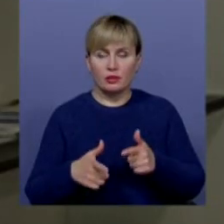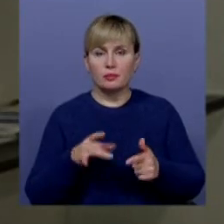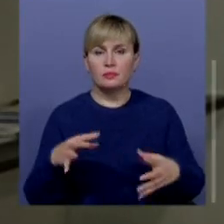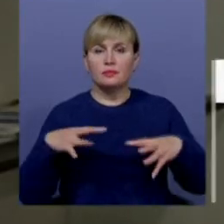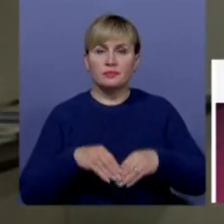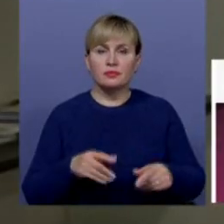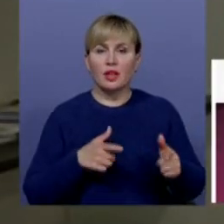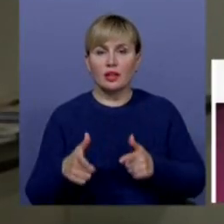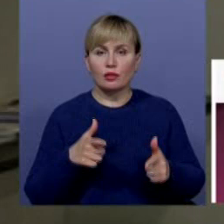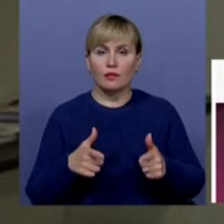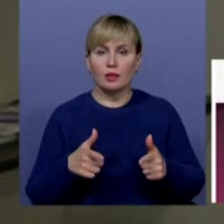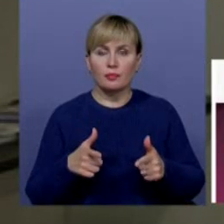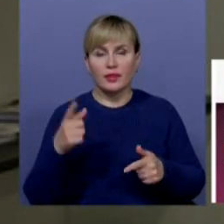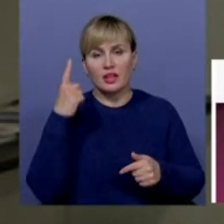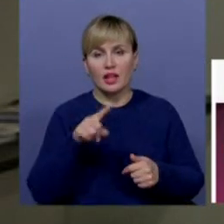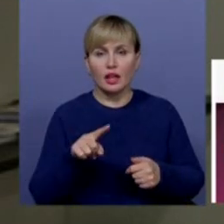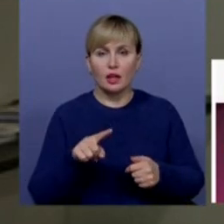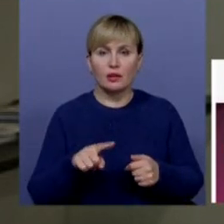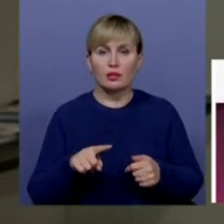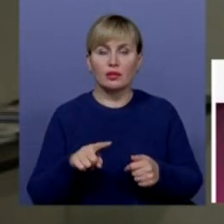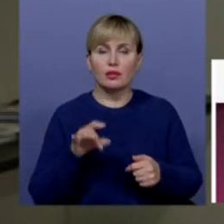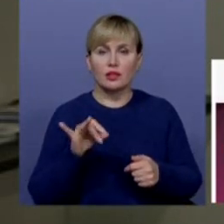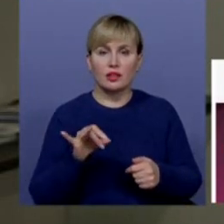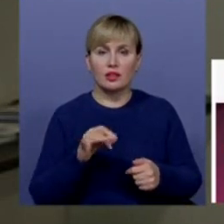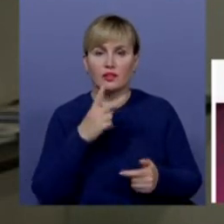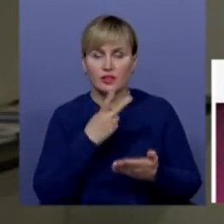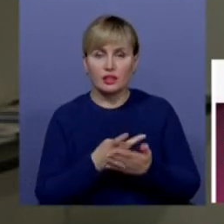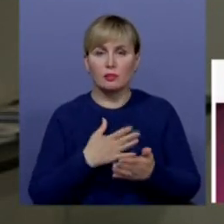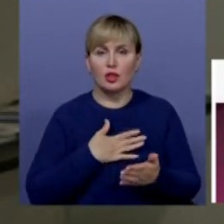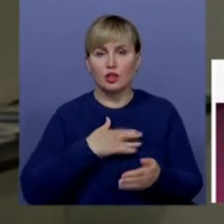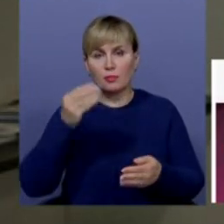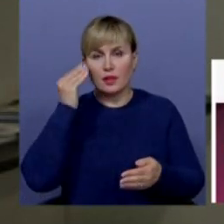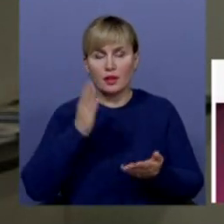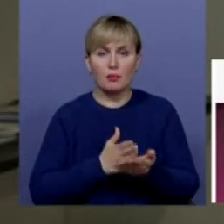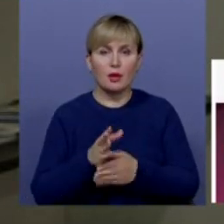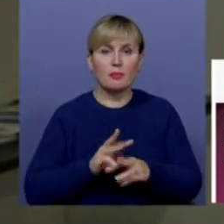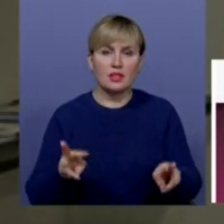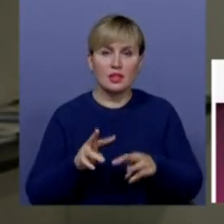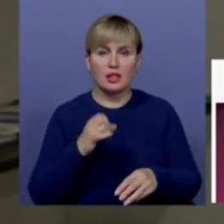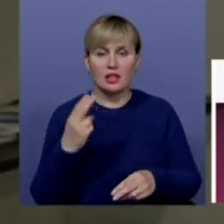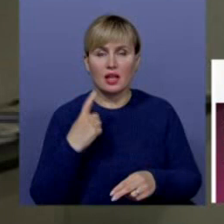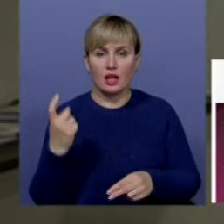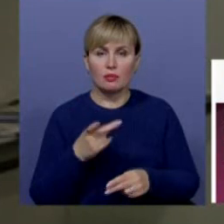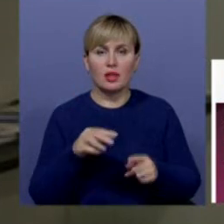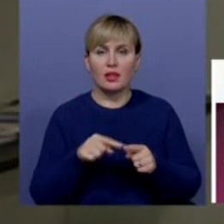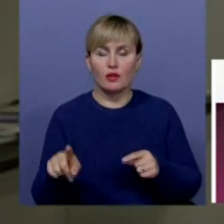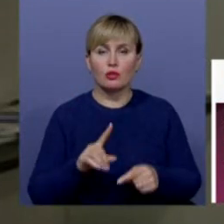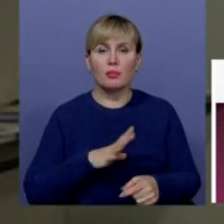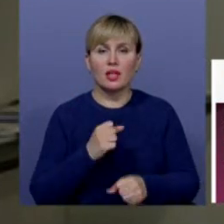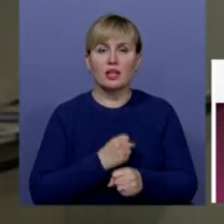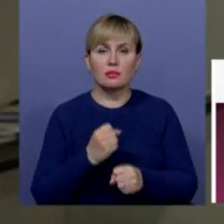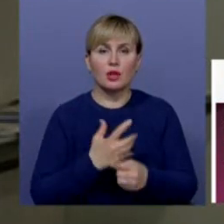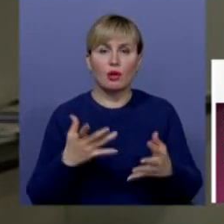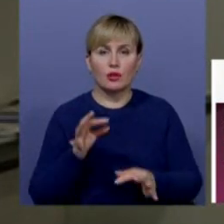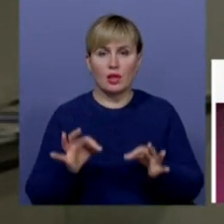совместно подготовим идею и выразим наше мнение, вот, направим в Министерство национальной экономики для того, чтобы был разработан